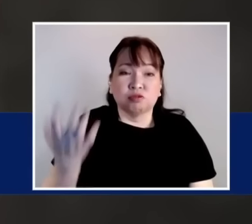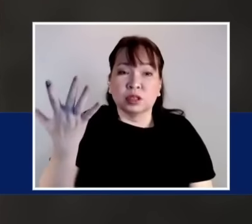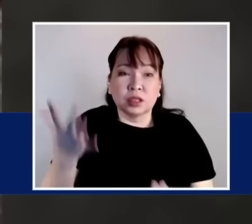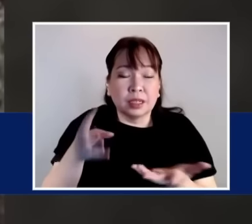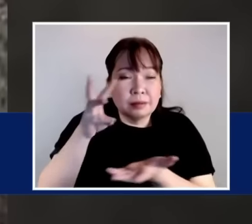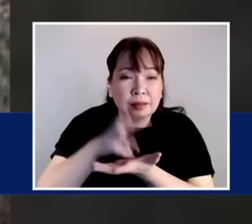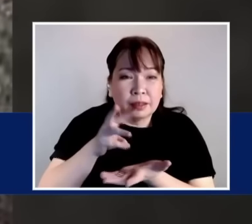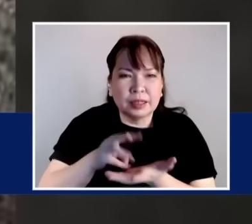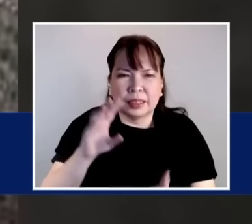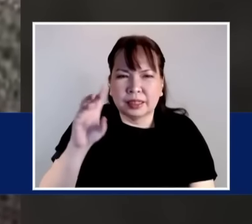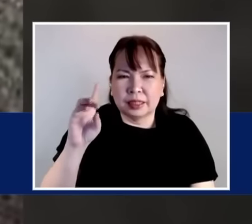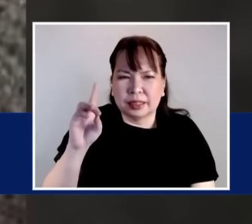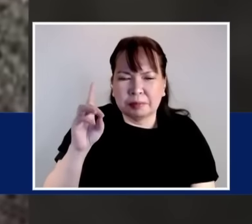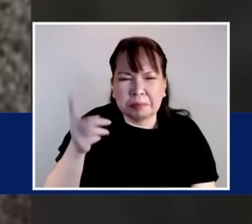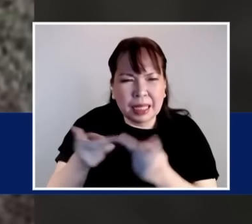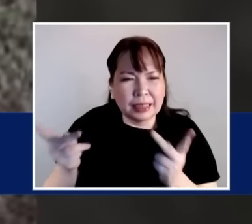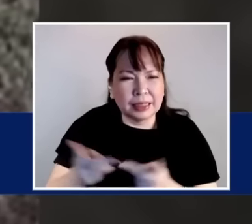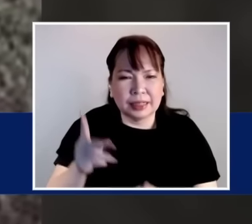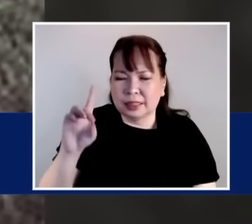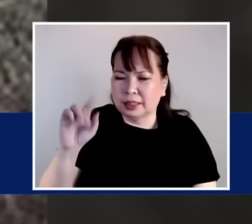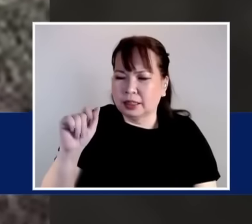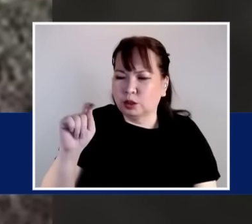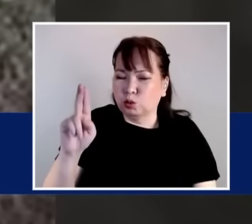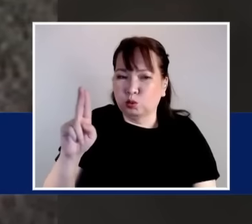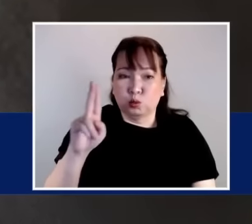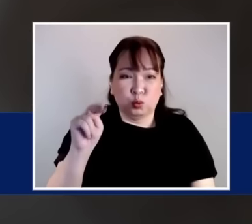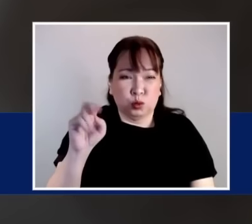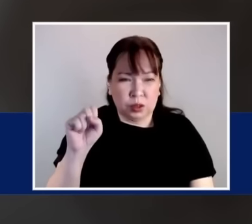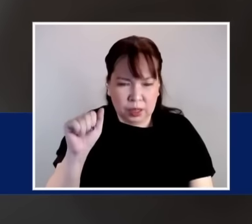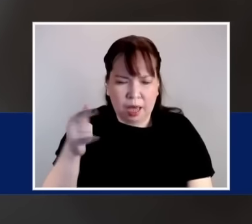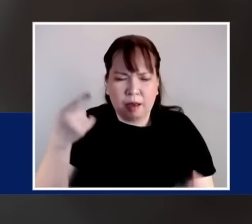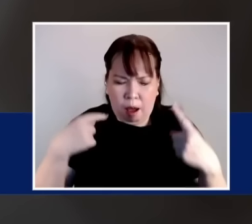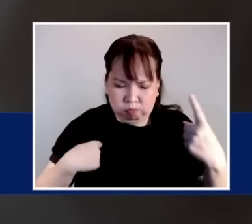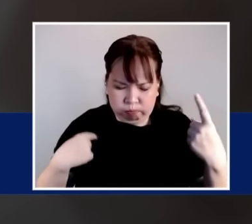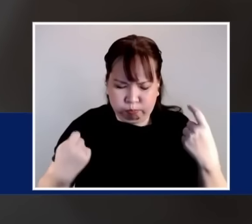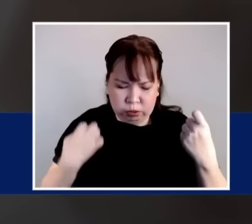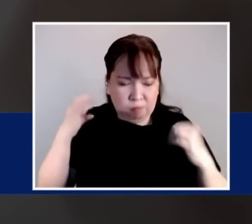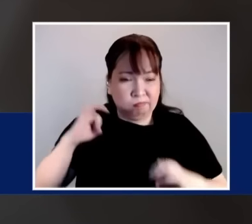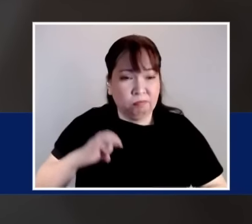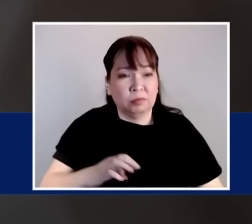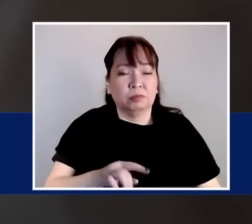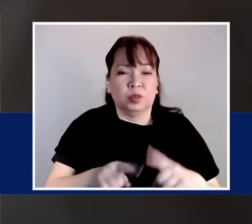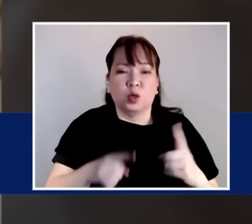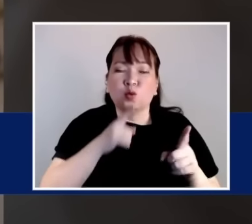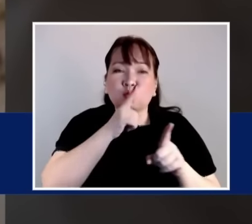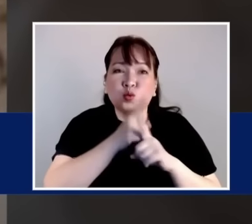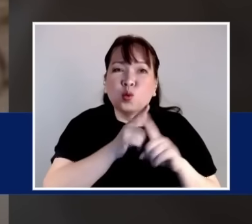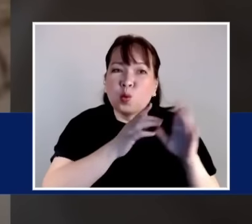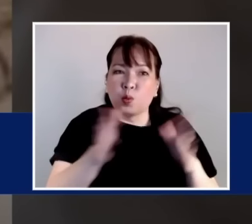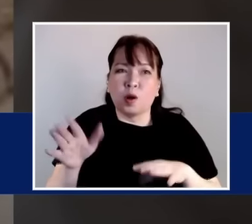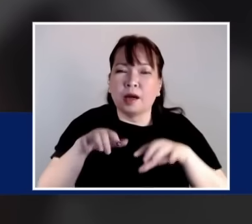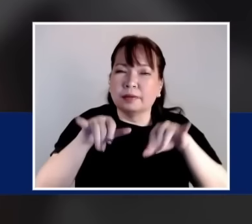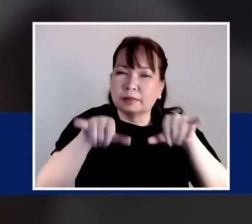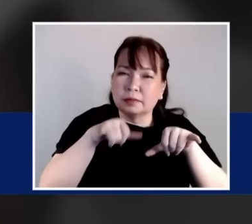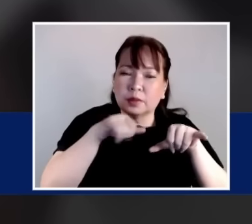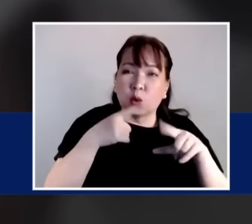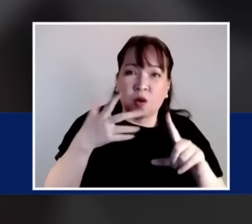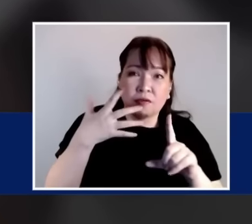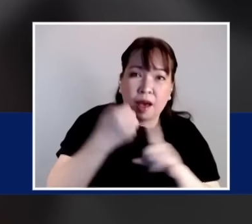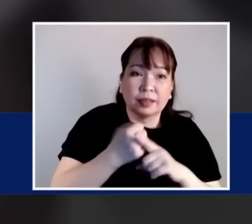Datu Unsay, kung saan 9 naitalang sugatan. Magpapalipas sana ng gabi sa munisipyo ang mga biktima